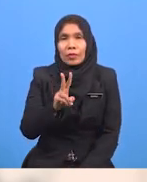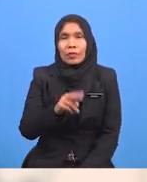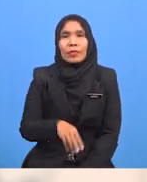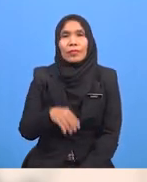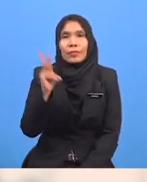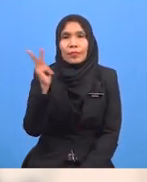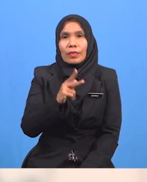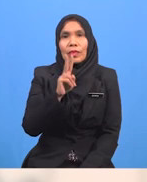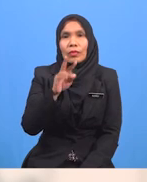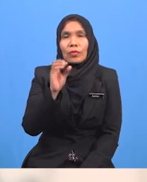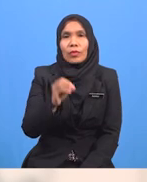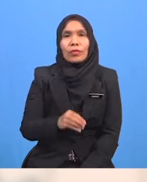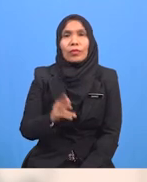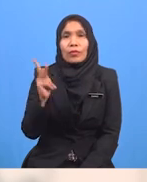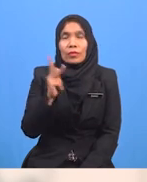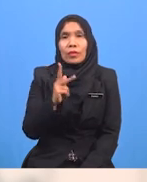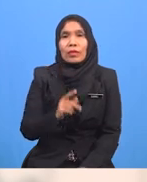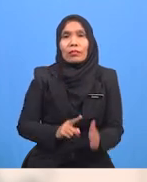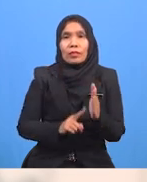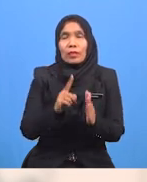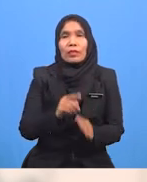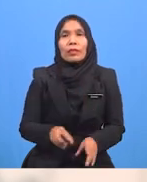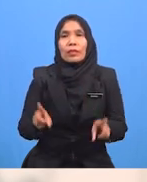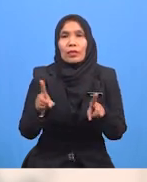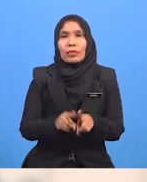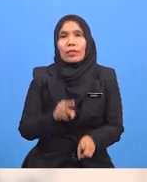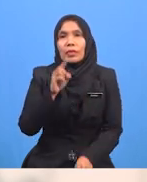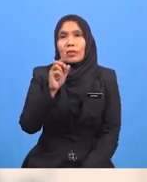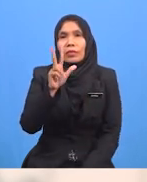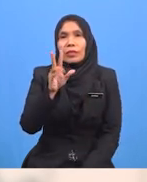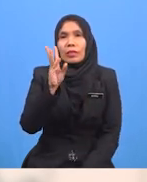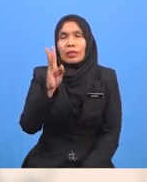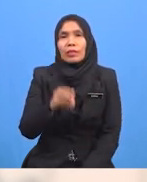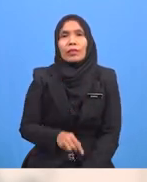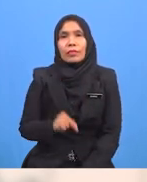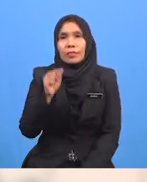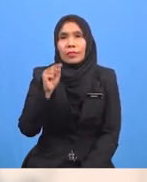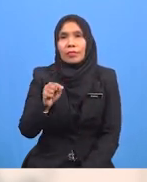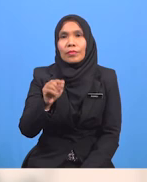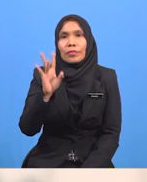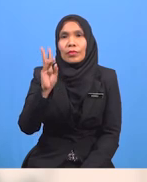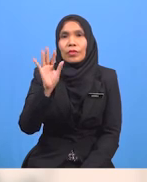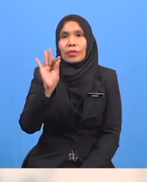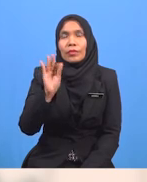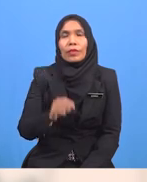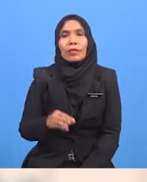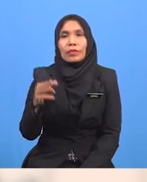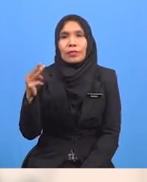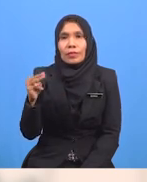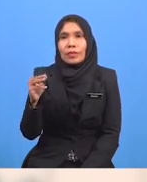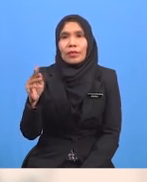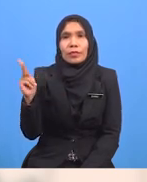darat 20 darat tinggi = 136 perpuluhan 79